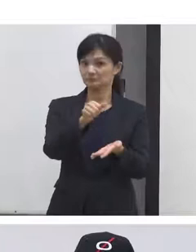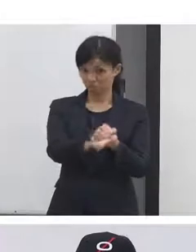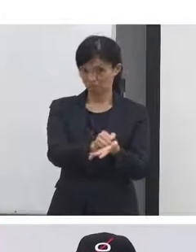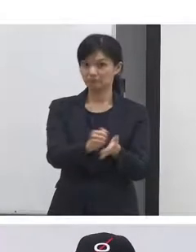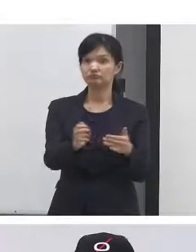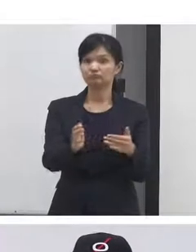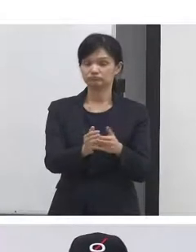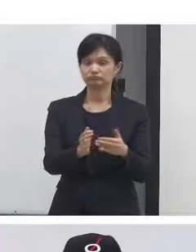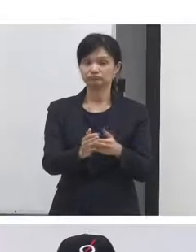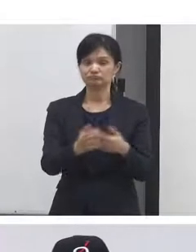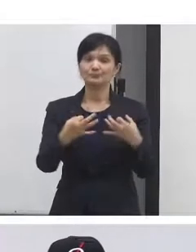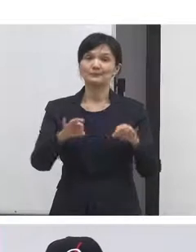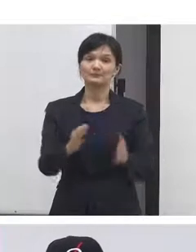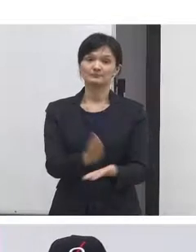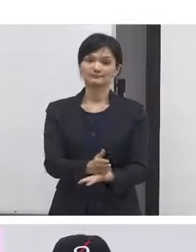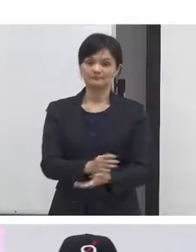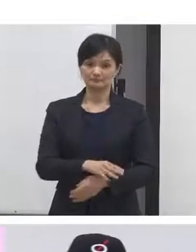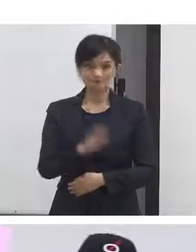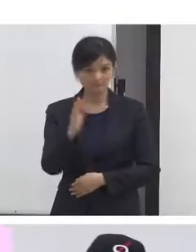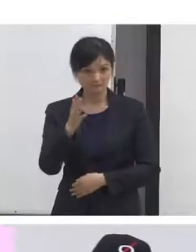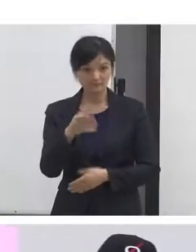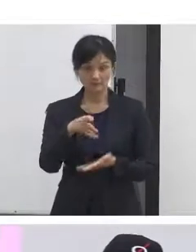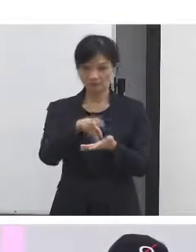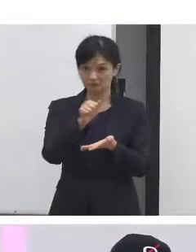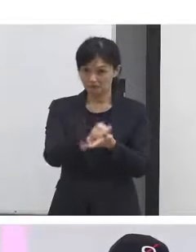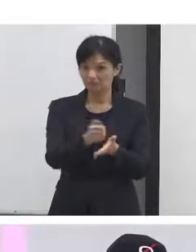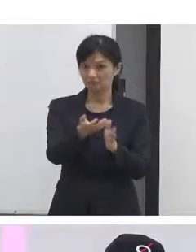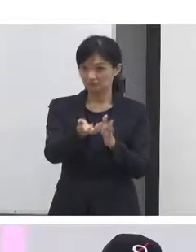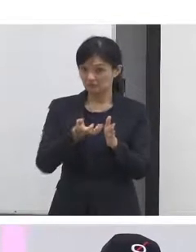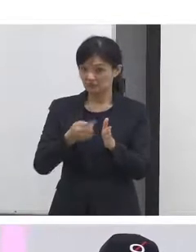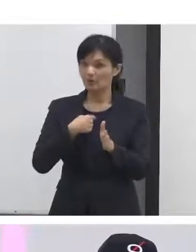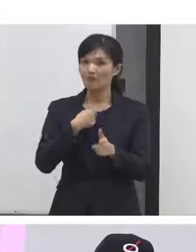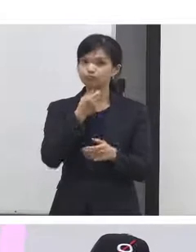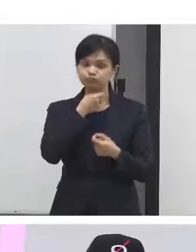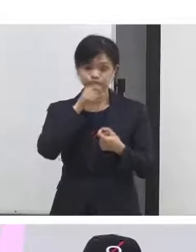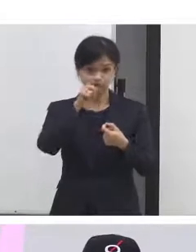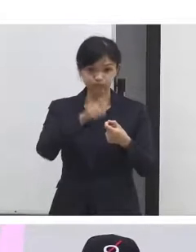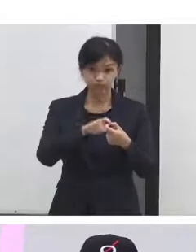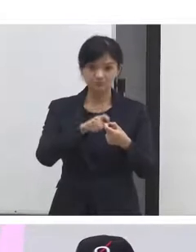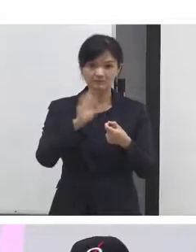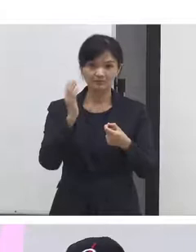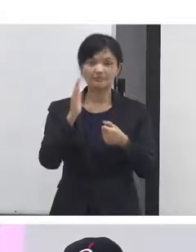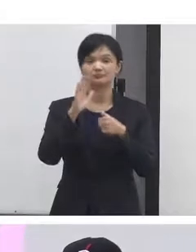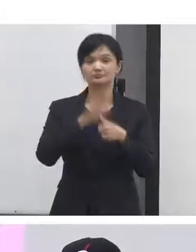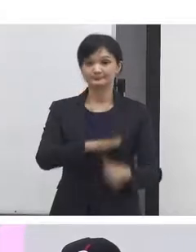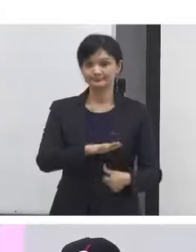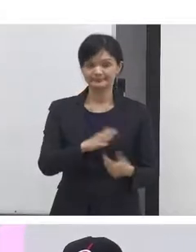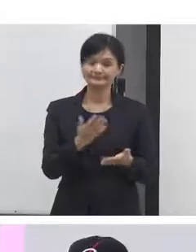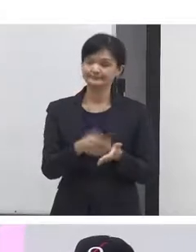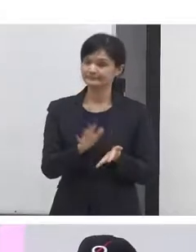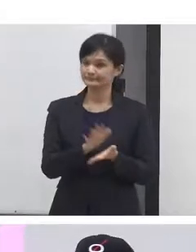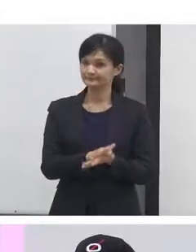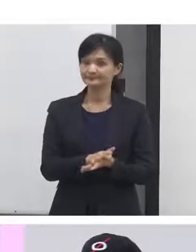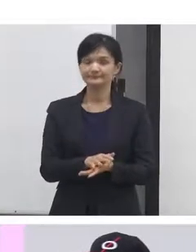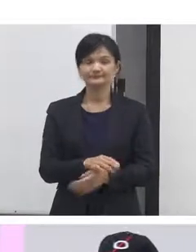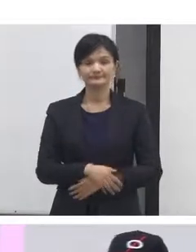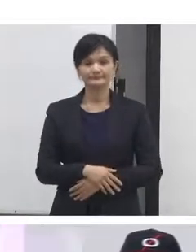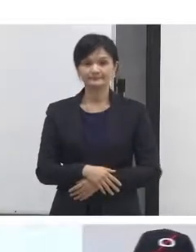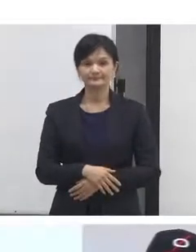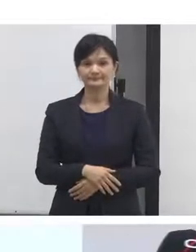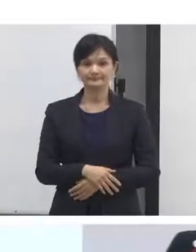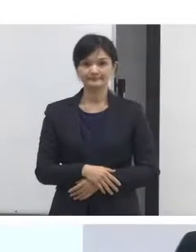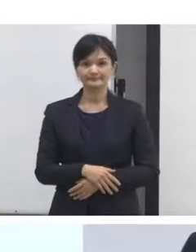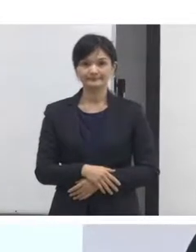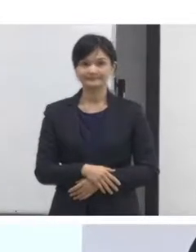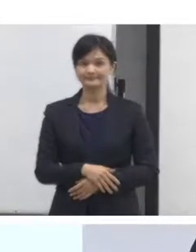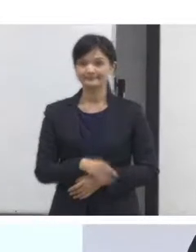么？我就觉得说，可能在登记之前，我应该要达到一个目标，但那个目标没有达到，所以我觉得就后来就没有去登记。但